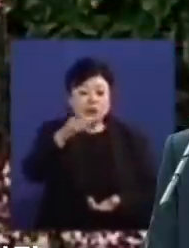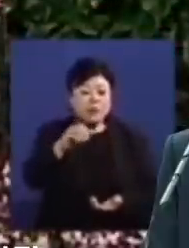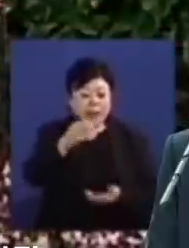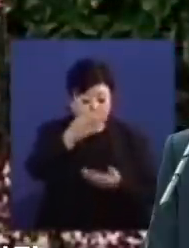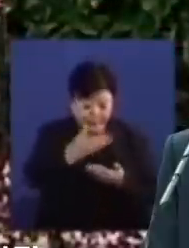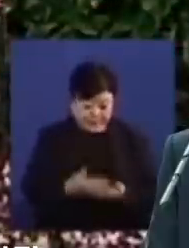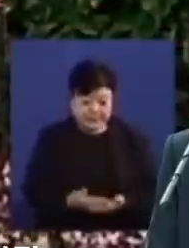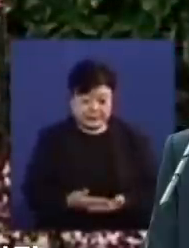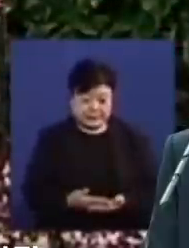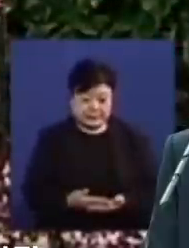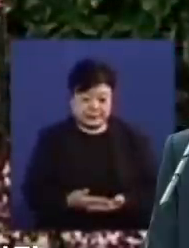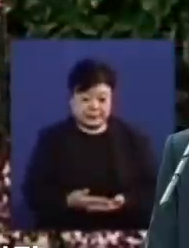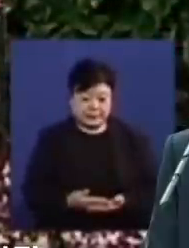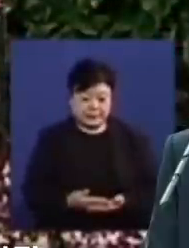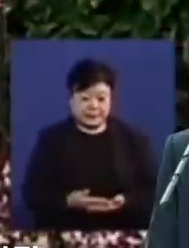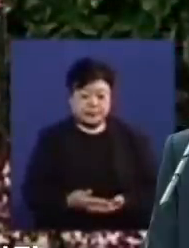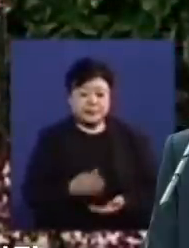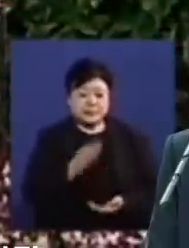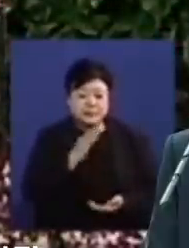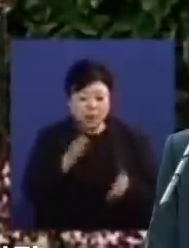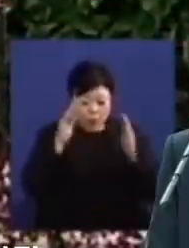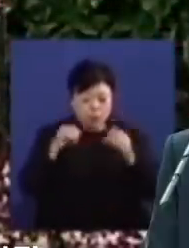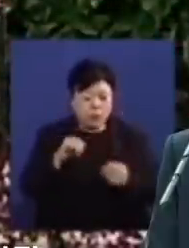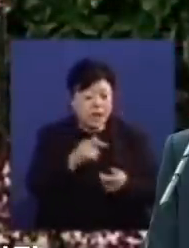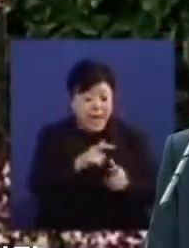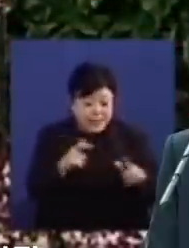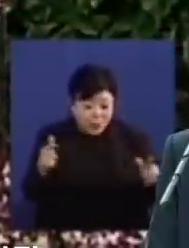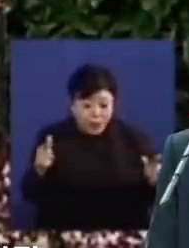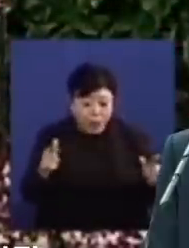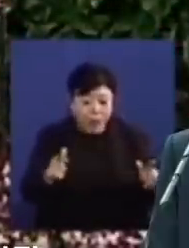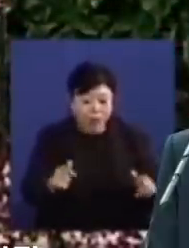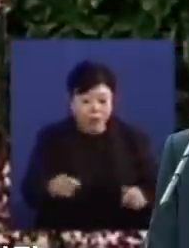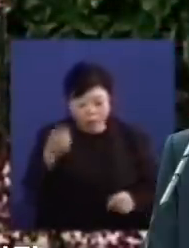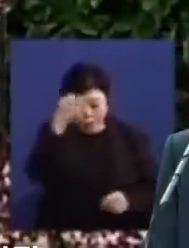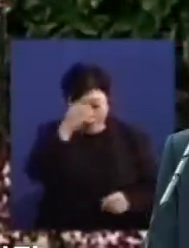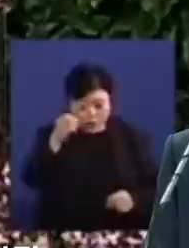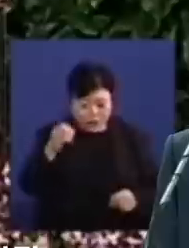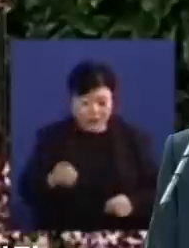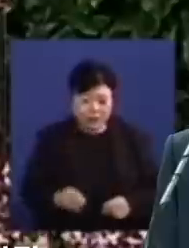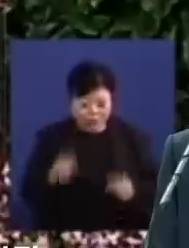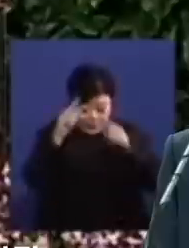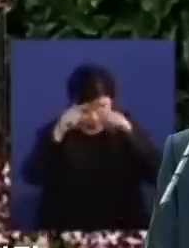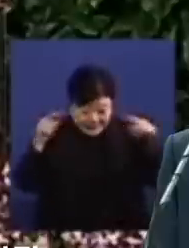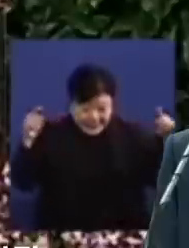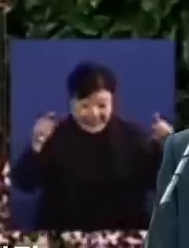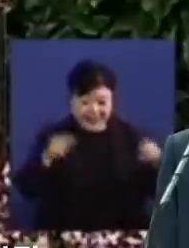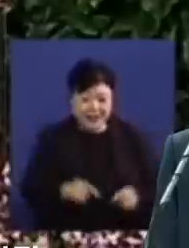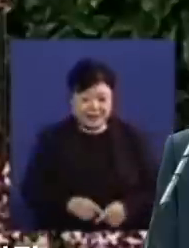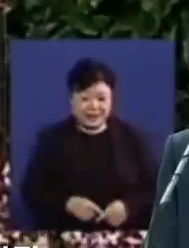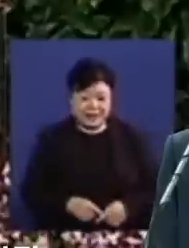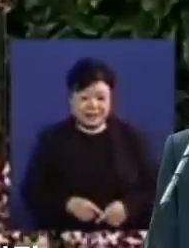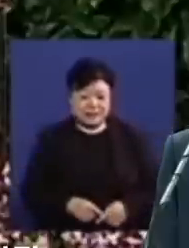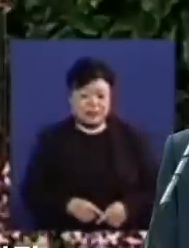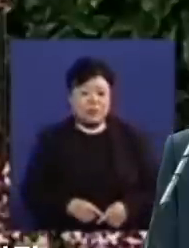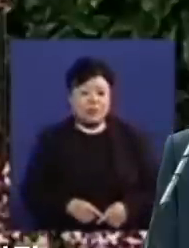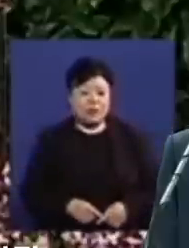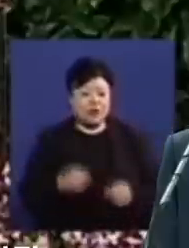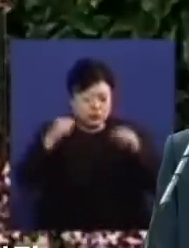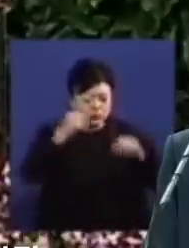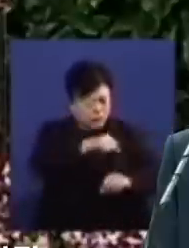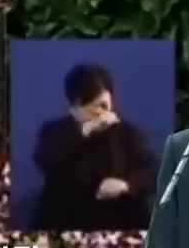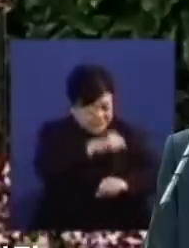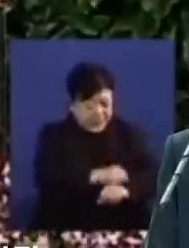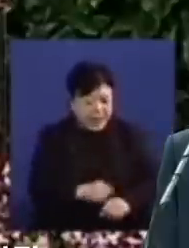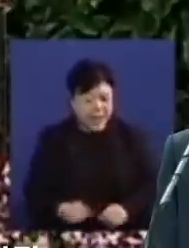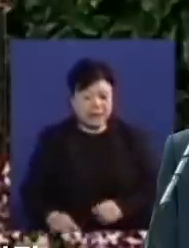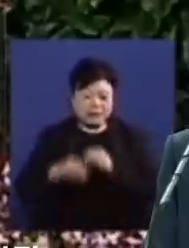그런데 그는 공부만 하는 공부벌레는 결코 아니었습니다. 그는 고등학교와 대학에서 펜싱 대표 선수로 일했고